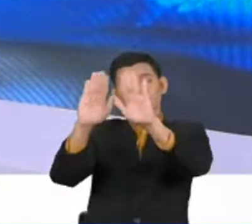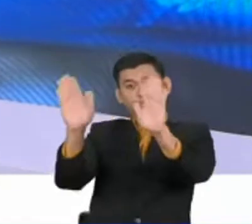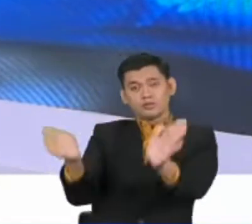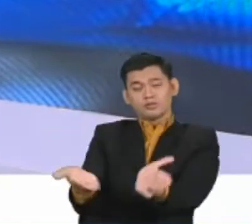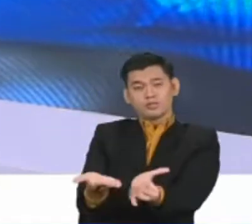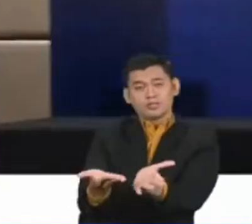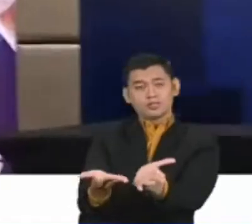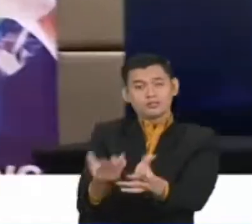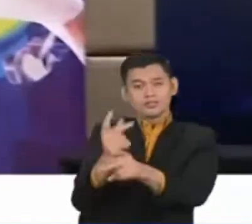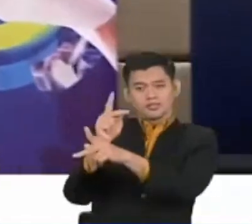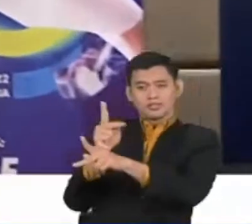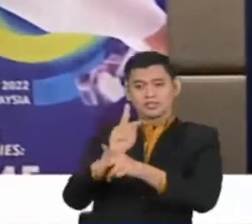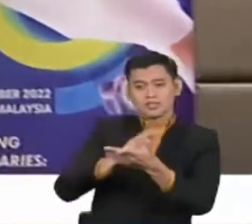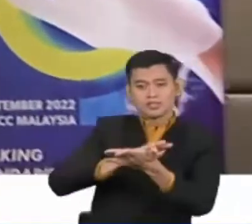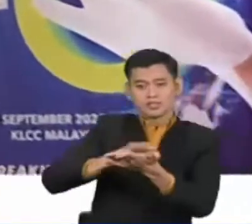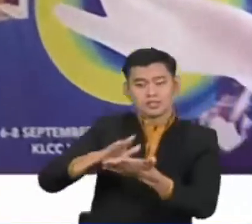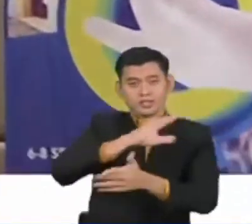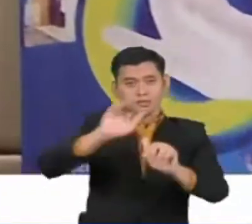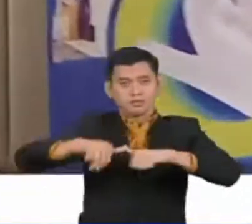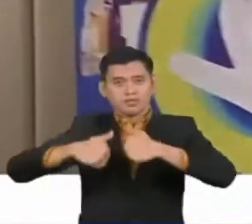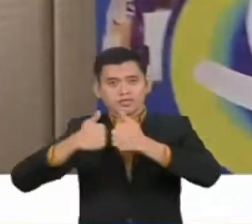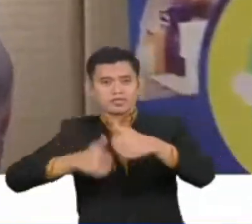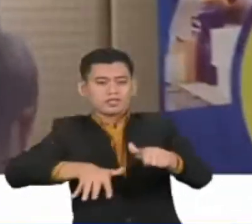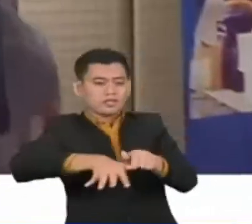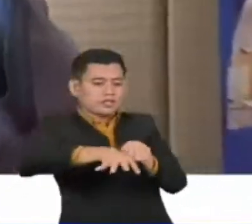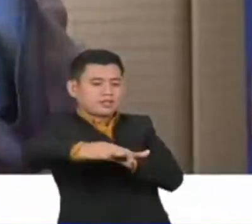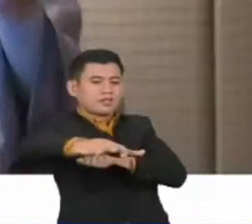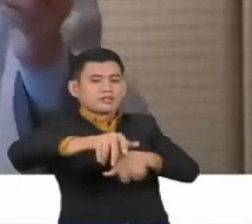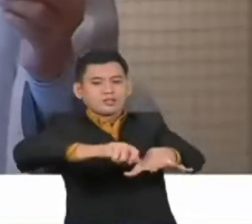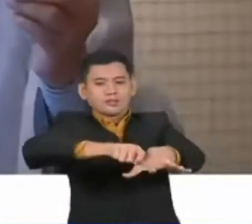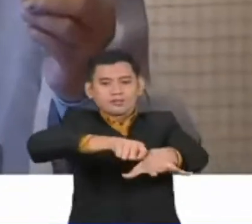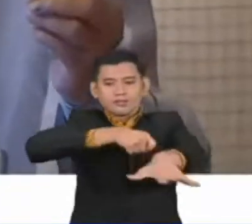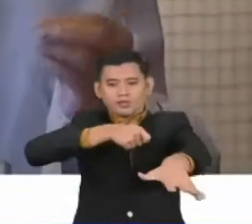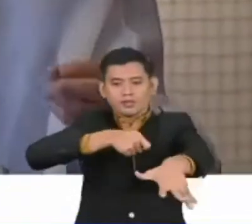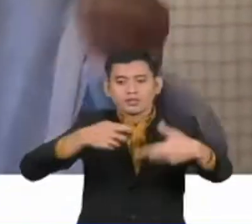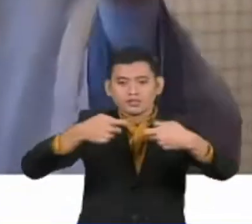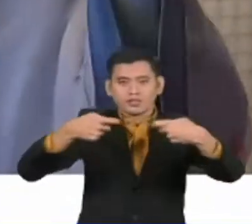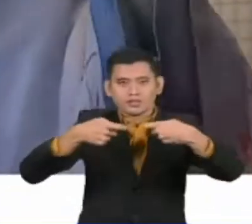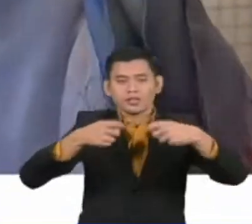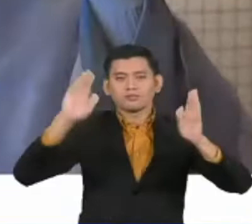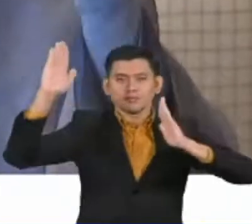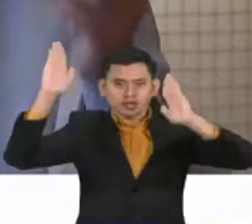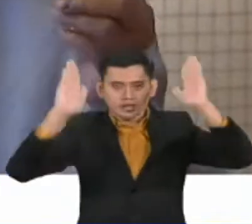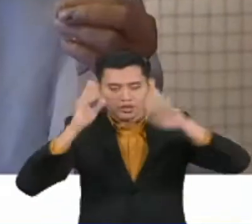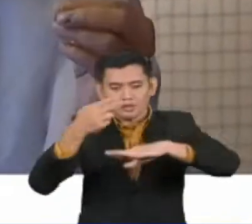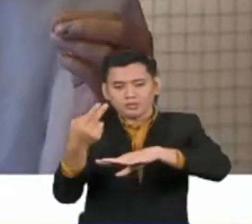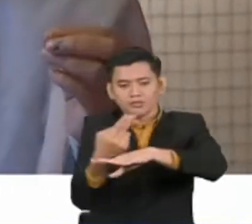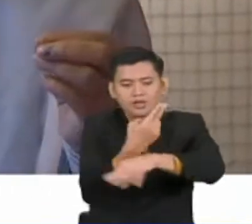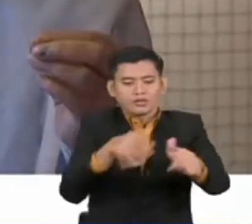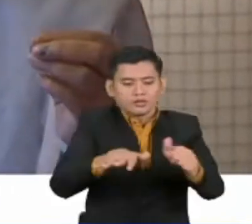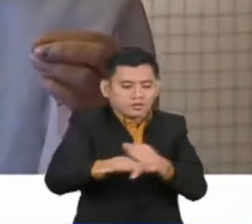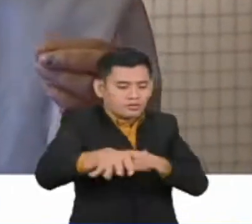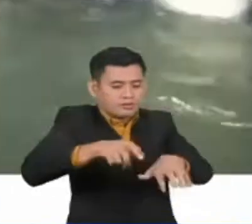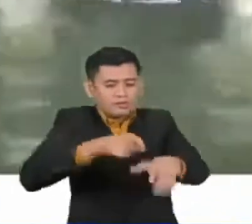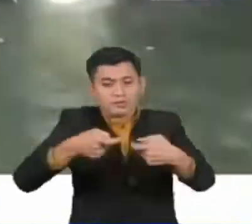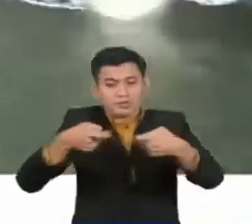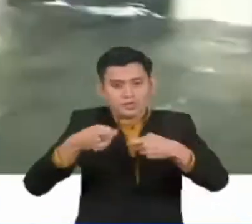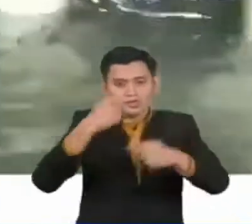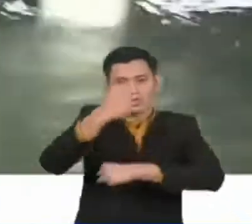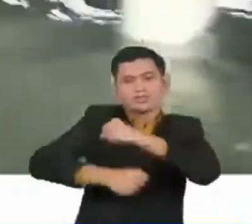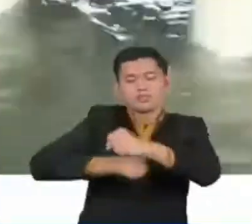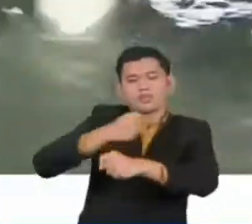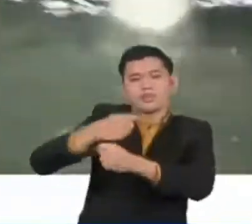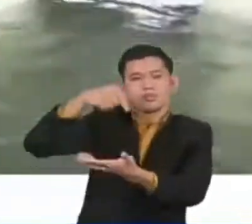Malah berdasarkan Persatuan Pengeluar Sarung Tangan Getah Malaysia, MARKMA, penggunaan sarung tangan getah pada tahun ini